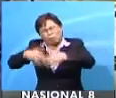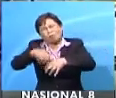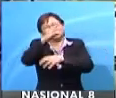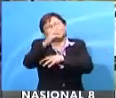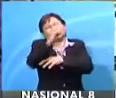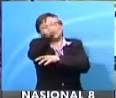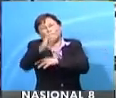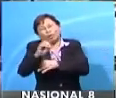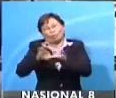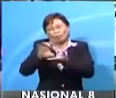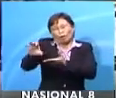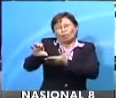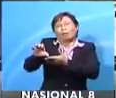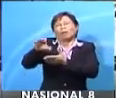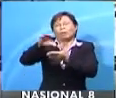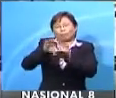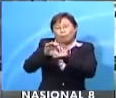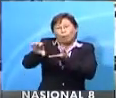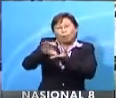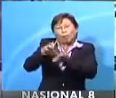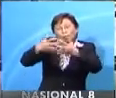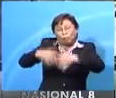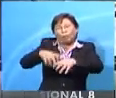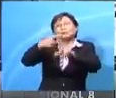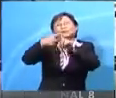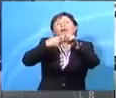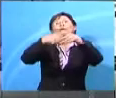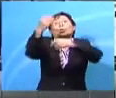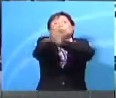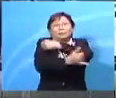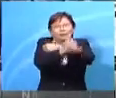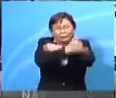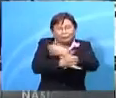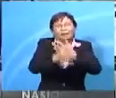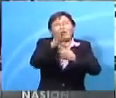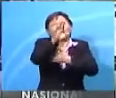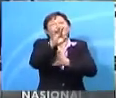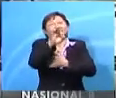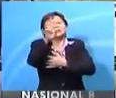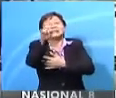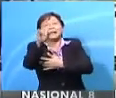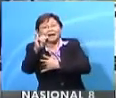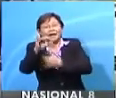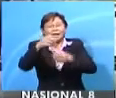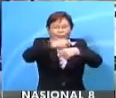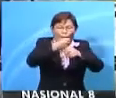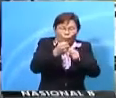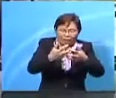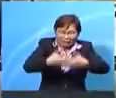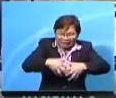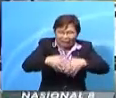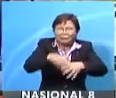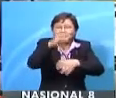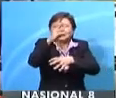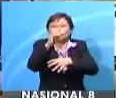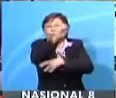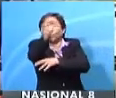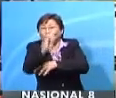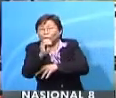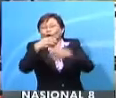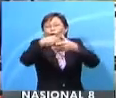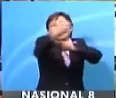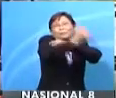60% pelaburan bidang pembuatan datang daripada negara asing, ya, FDI. Dalam bidang pembuatan ialah 60%,